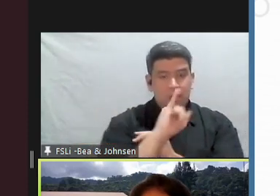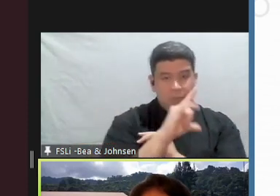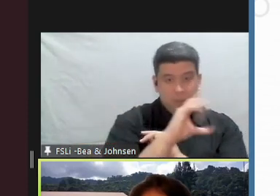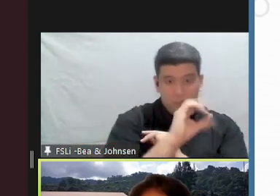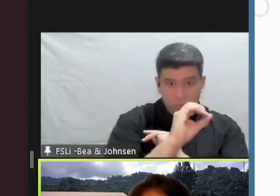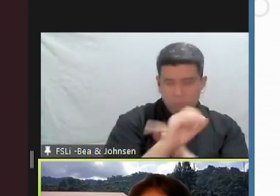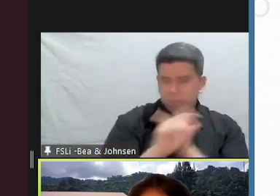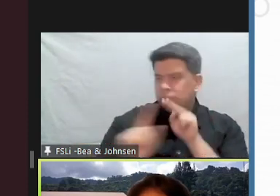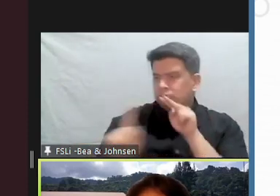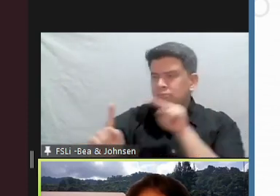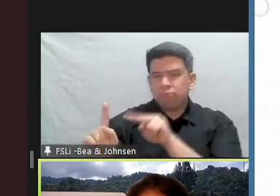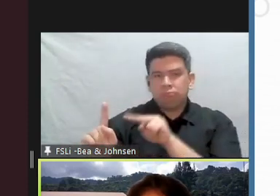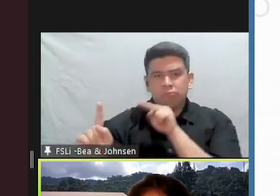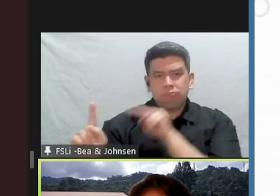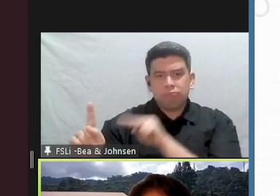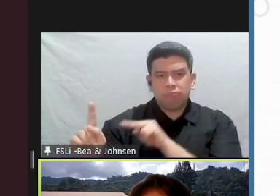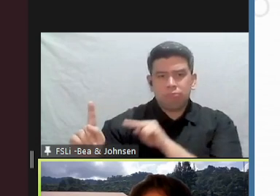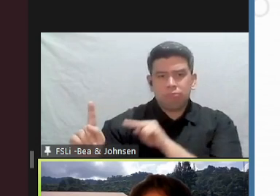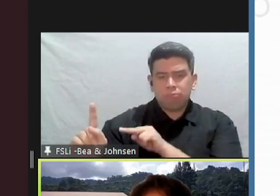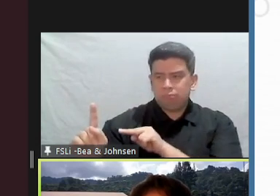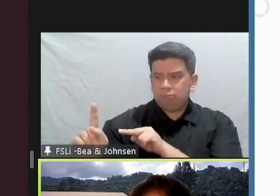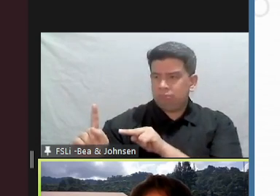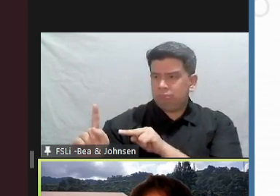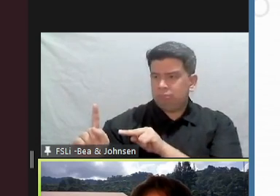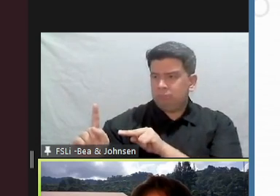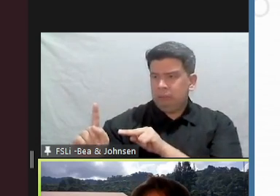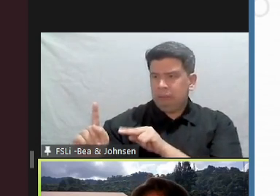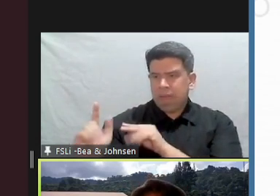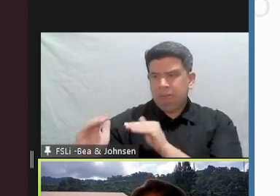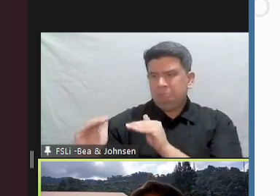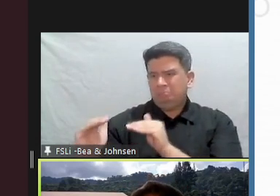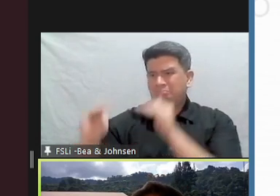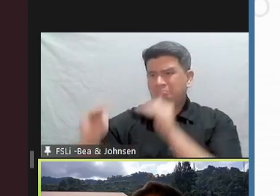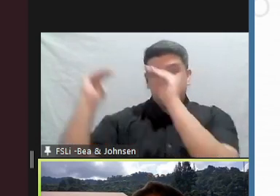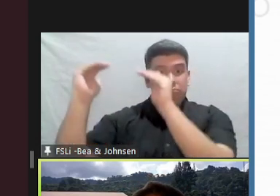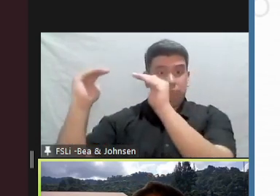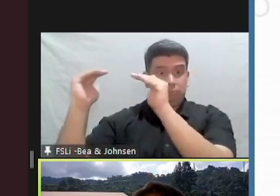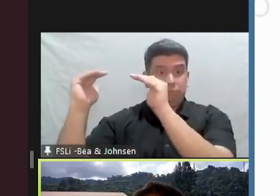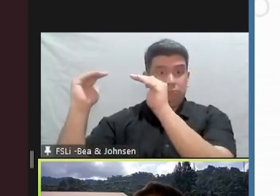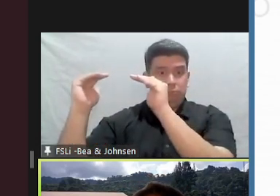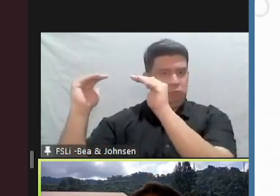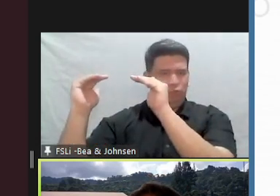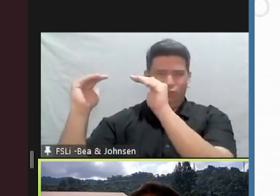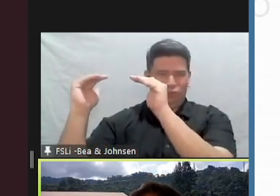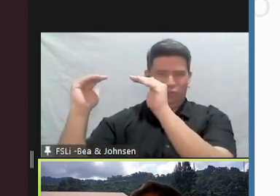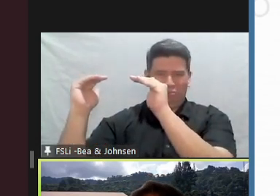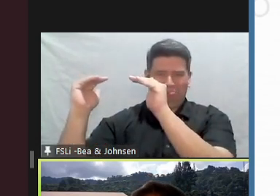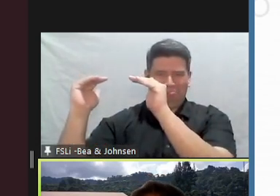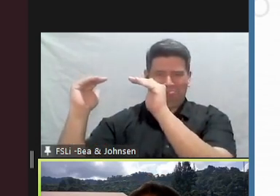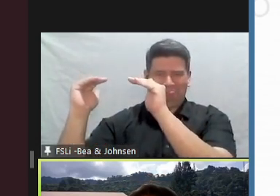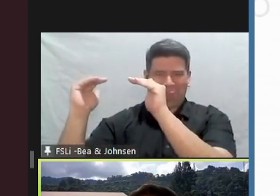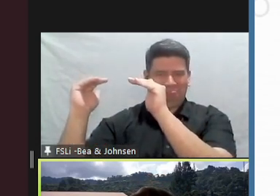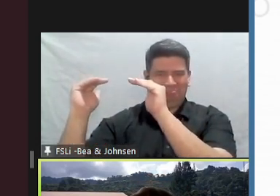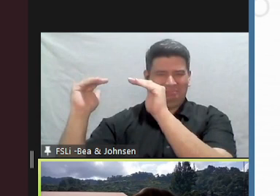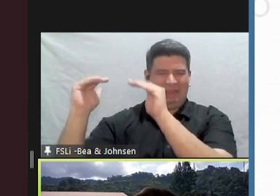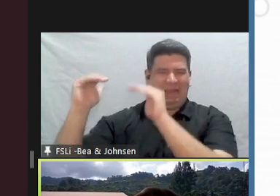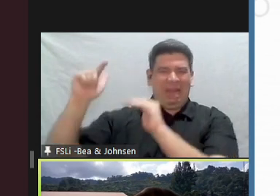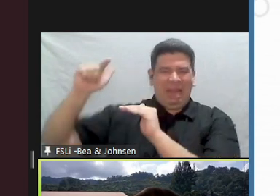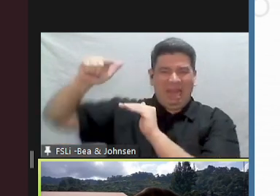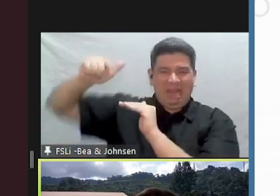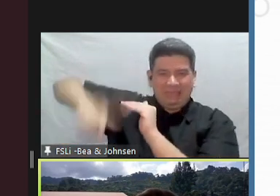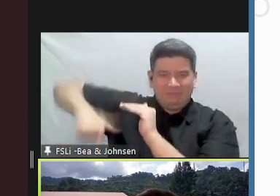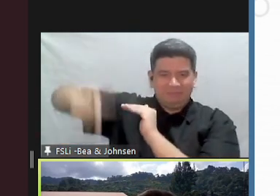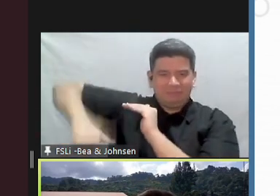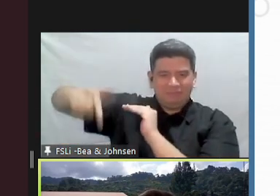ang mga IP ay less advanced, ano? Na kailangan sila ay ma-integrate,